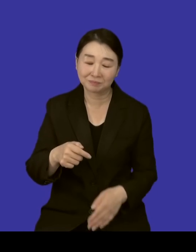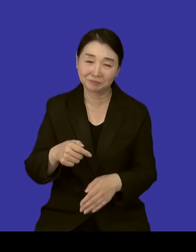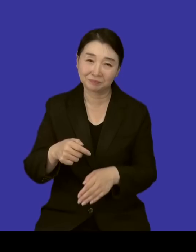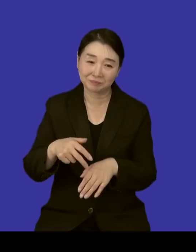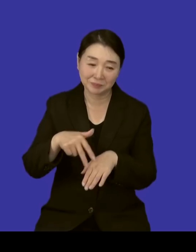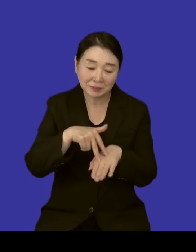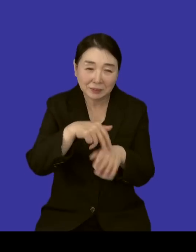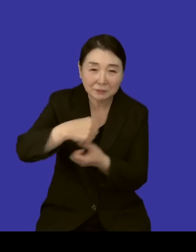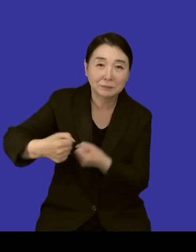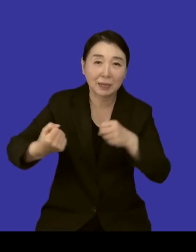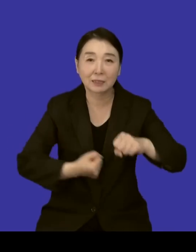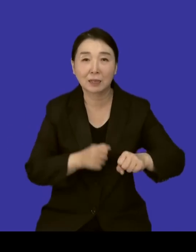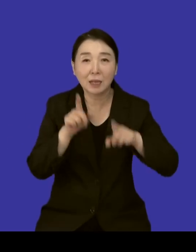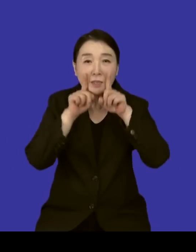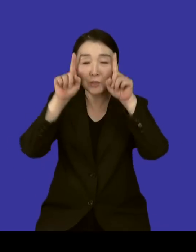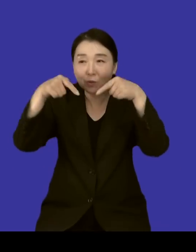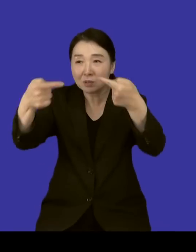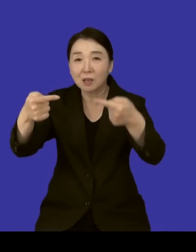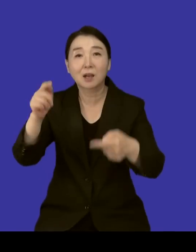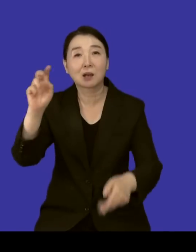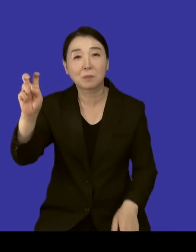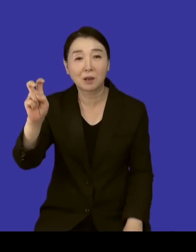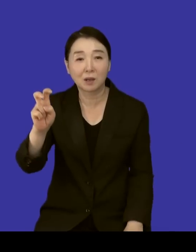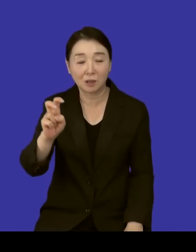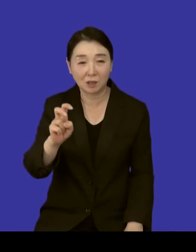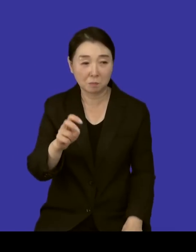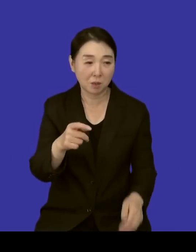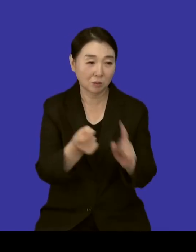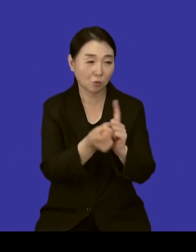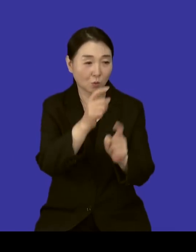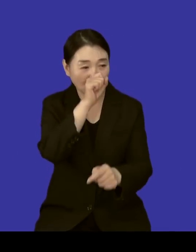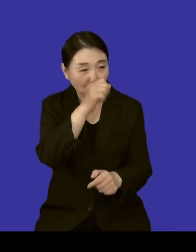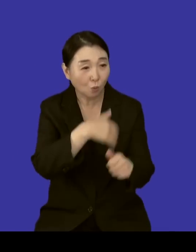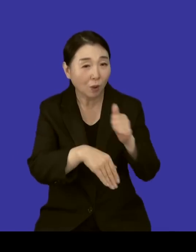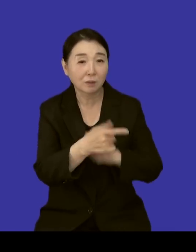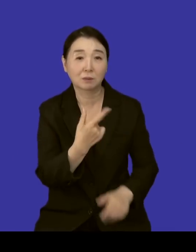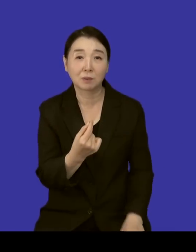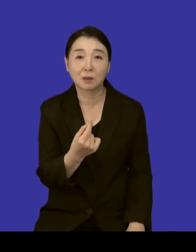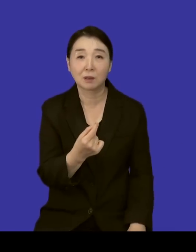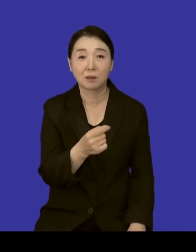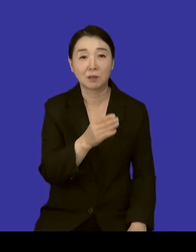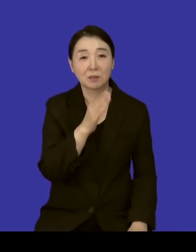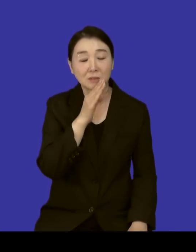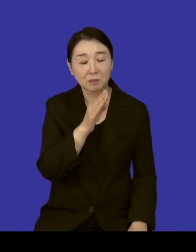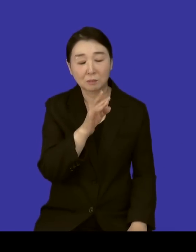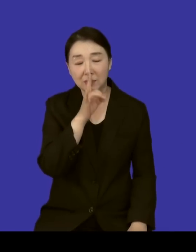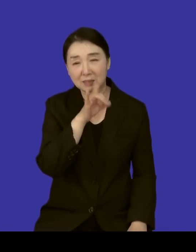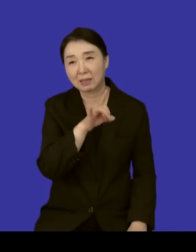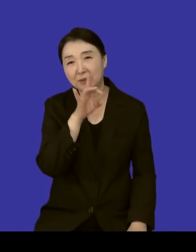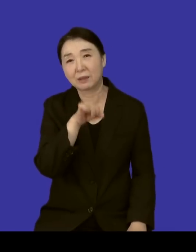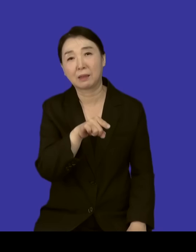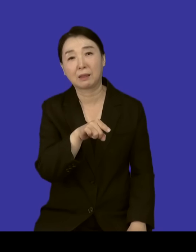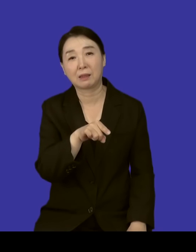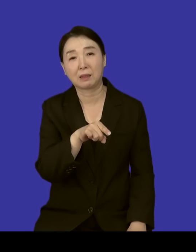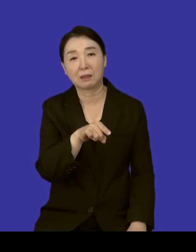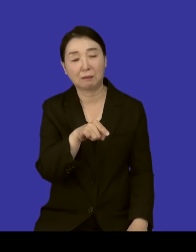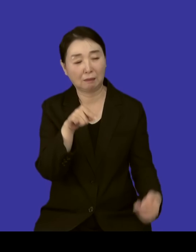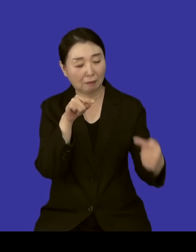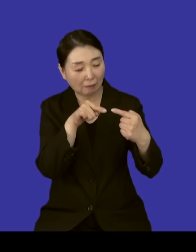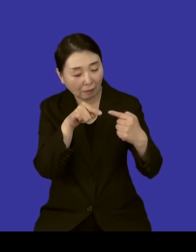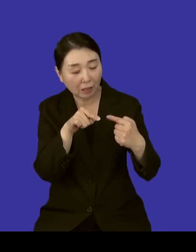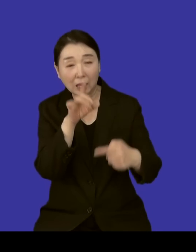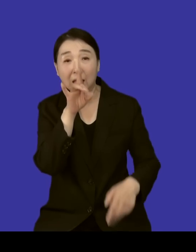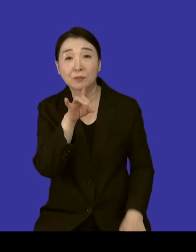갔을 건데 이렇게 서로가 좋은 환경에서 예. 그냥 정말 너무 안 되는 것들을 예. 하니까